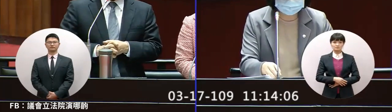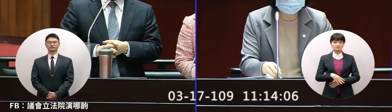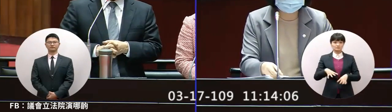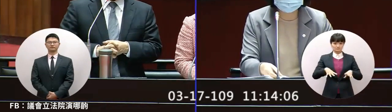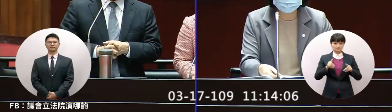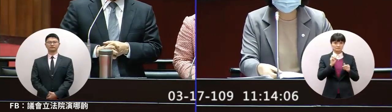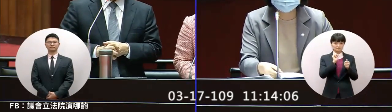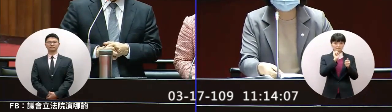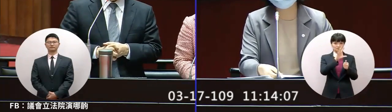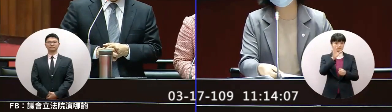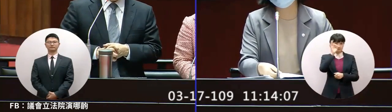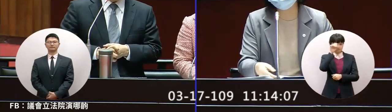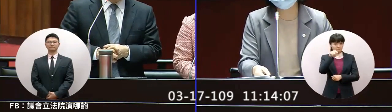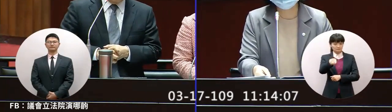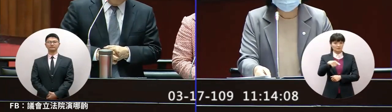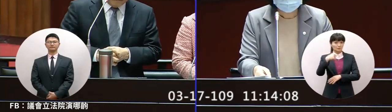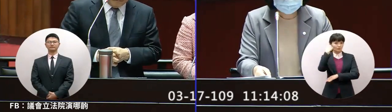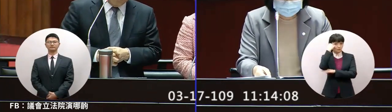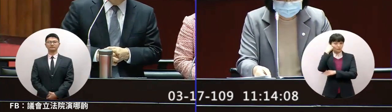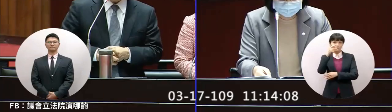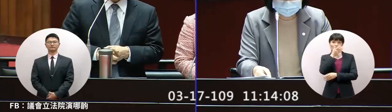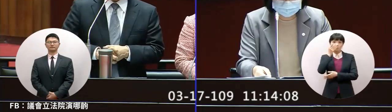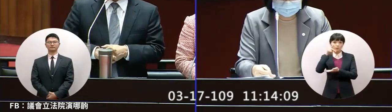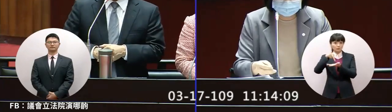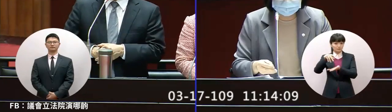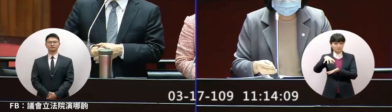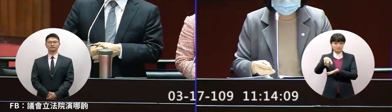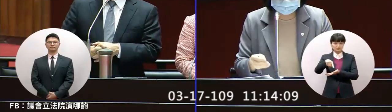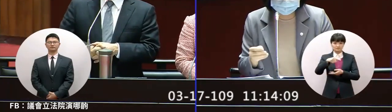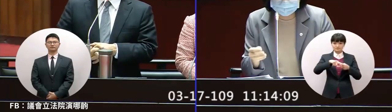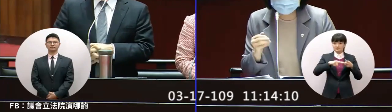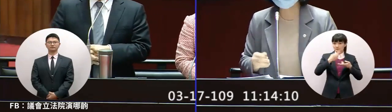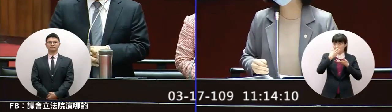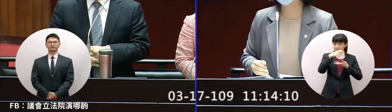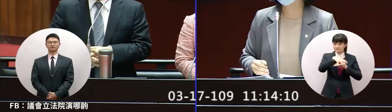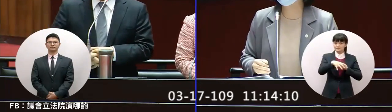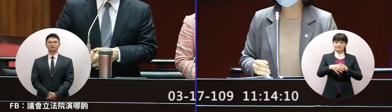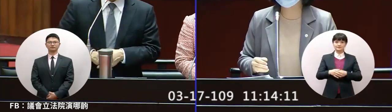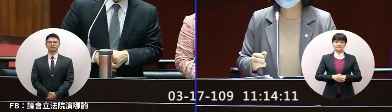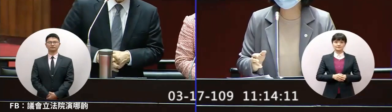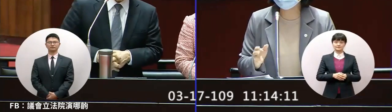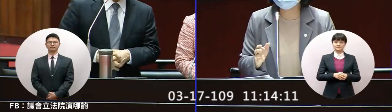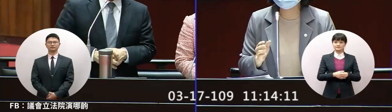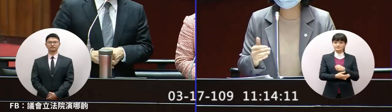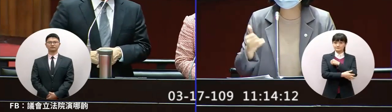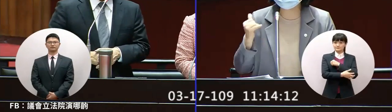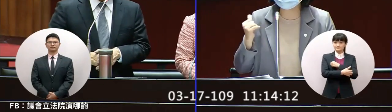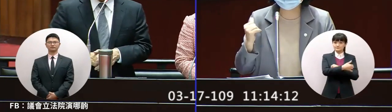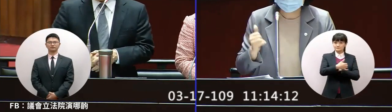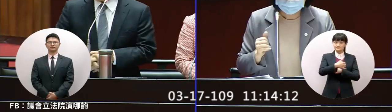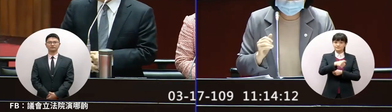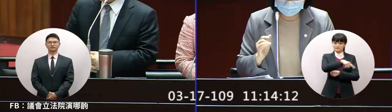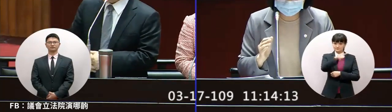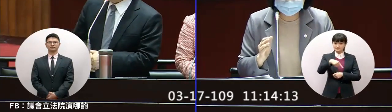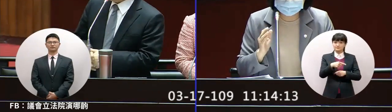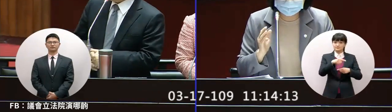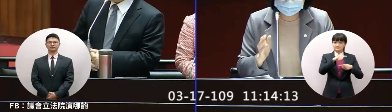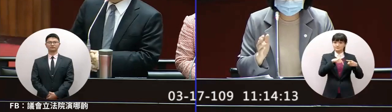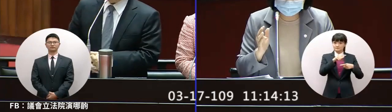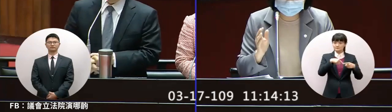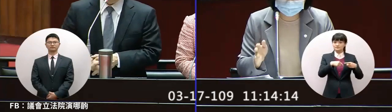你分享，就是说你看住宿餐饮业，他的服务及销售工作人员他的平均薪资是